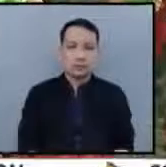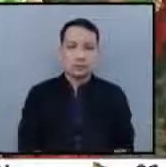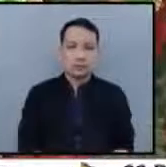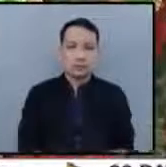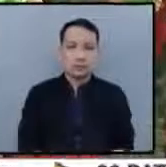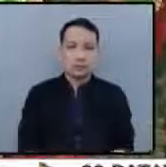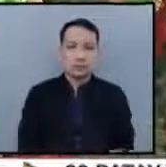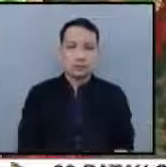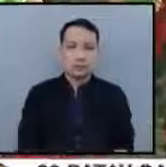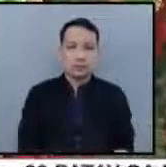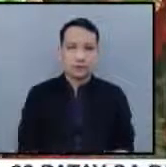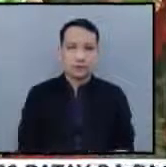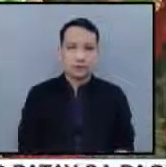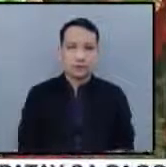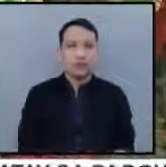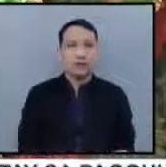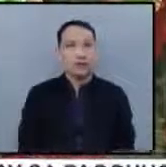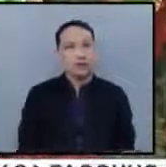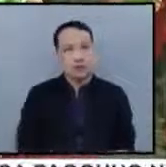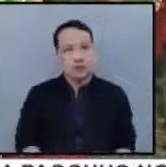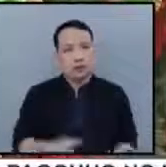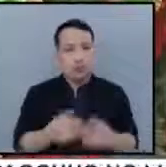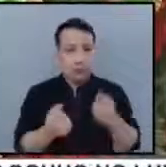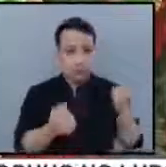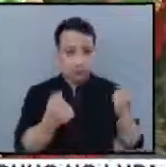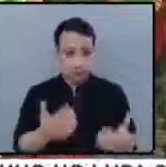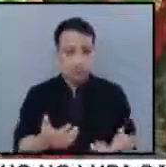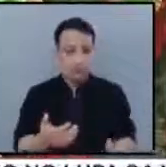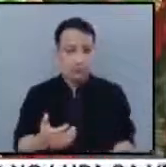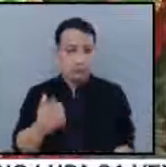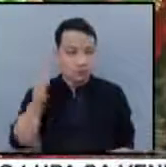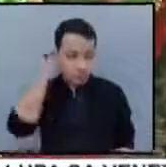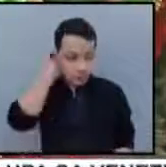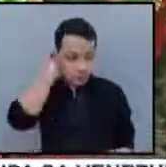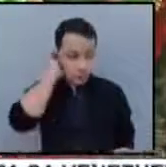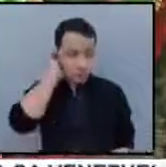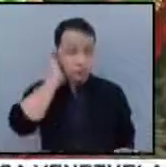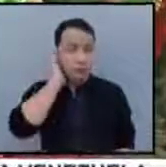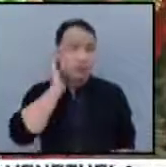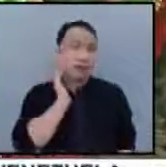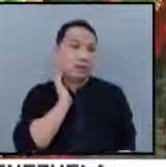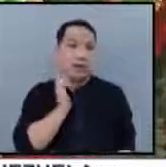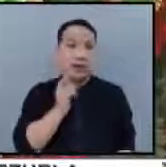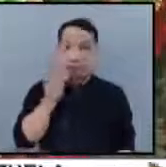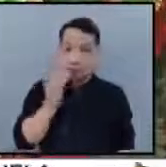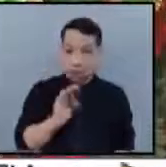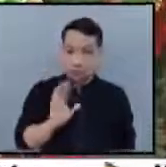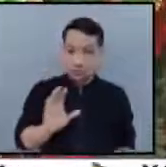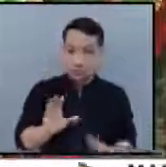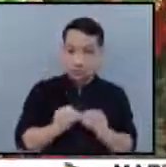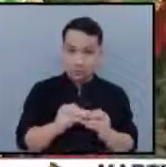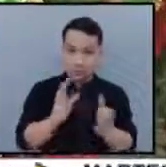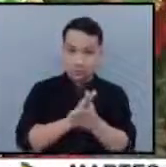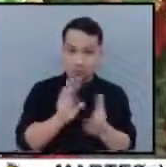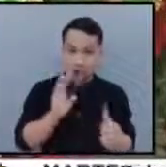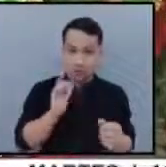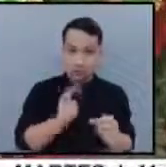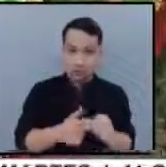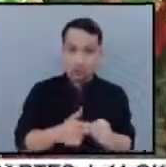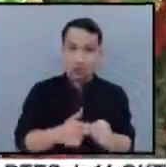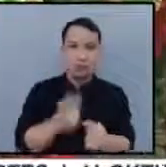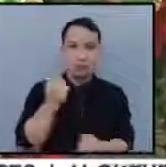Napapabuntong hininga na lamang ang mga jeepney driver sa halos 7 pesos na dagdag presyo sa kada litro ng diesel. Ayon po sa mga tsuper,